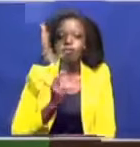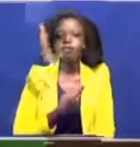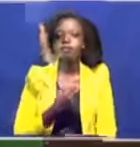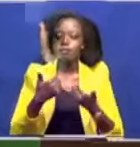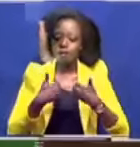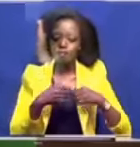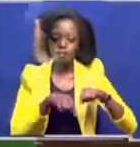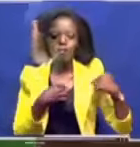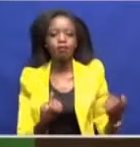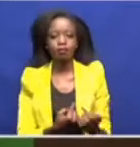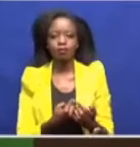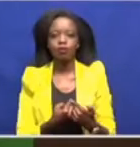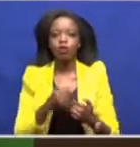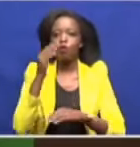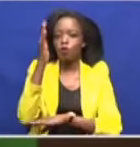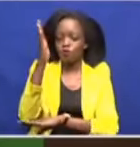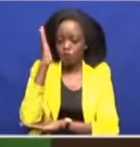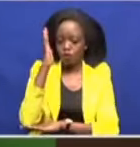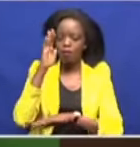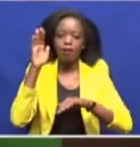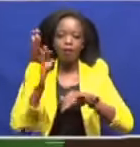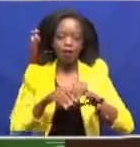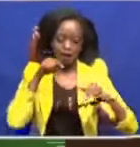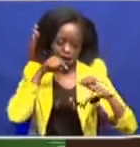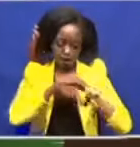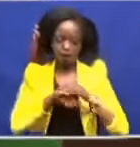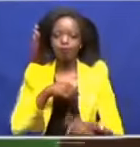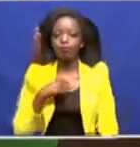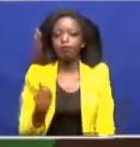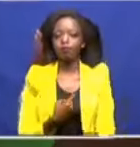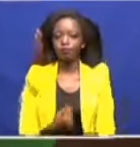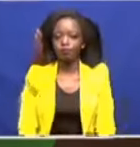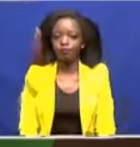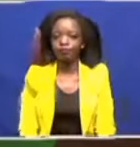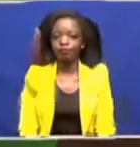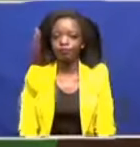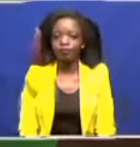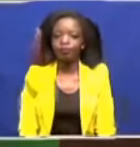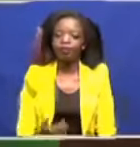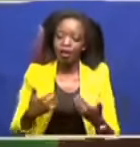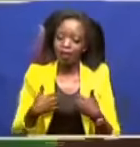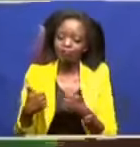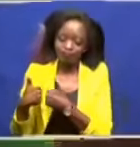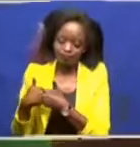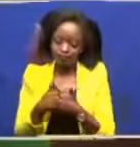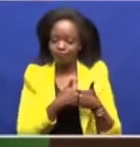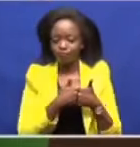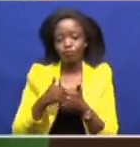na roho ya umungu ndani yetu. Hata ingawa twapitia mazito na